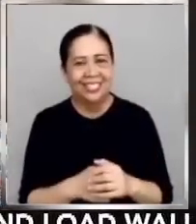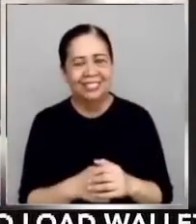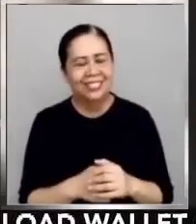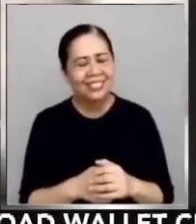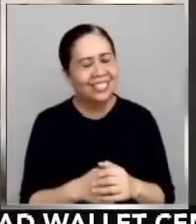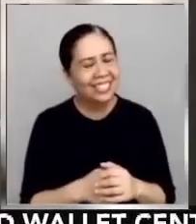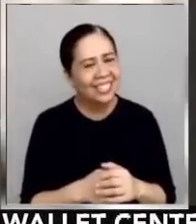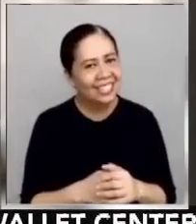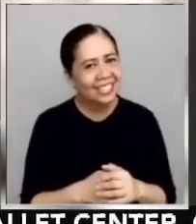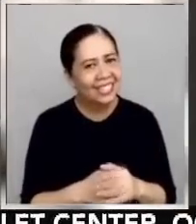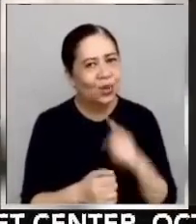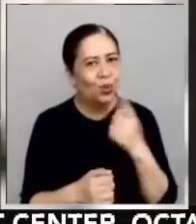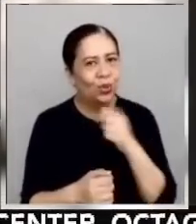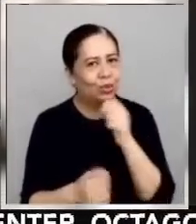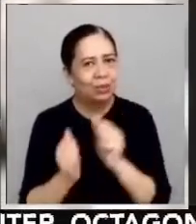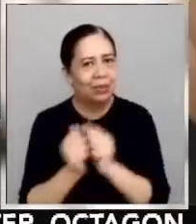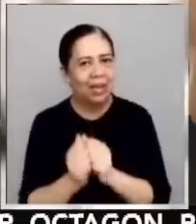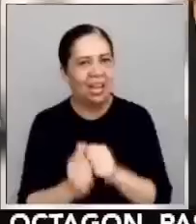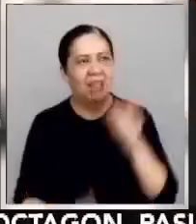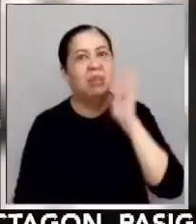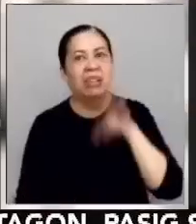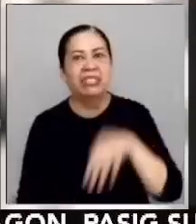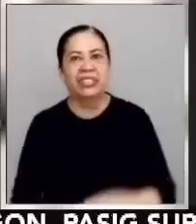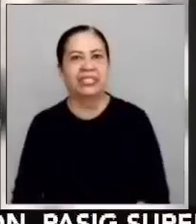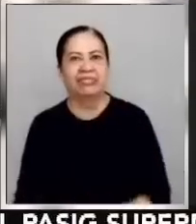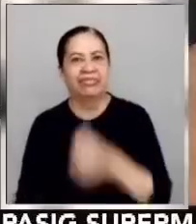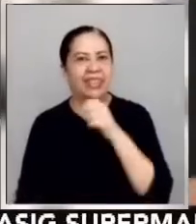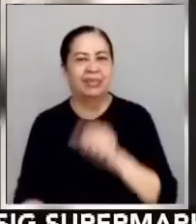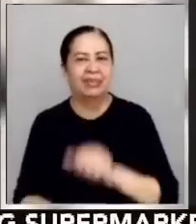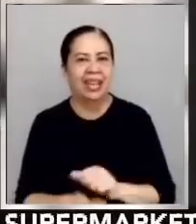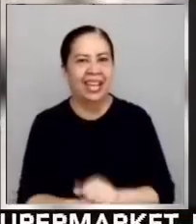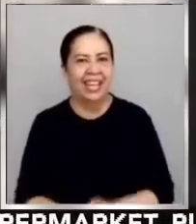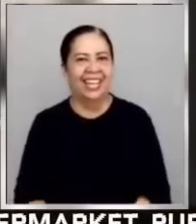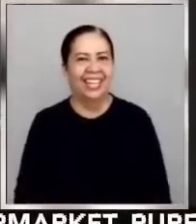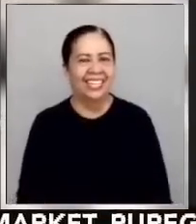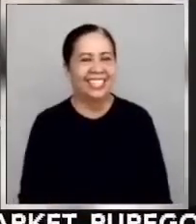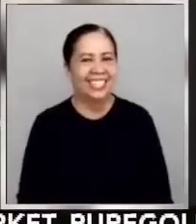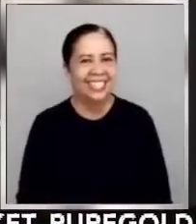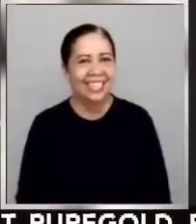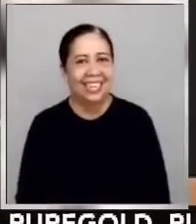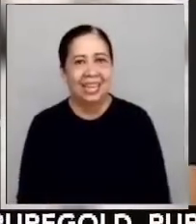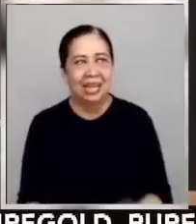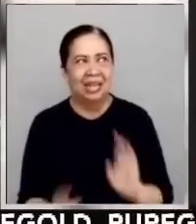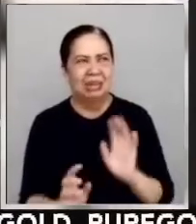Sino hindi mo sasama? Kuya ko. Wala lang. Baka ano pa masabi ko.